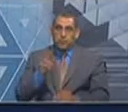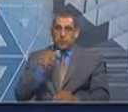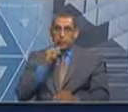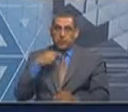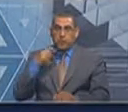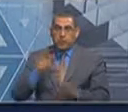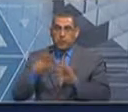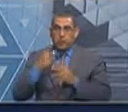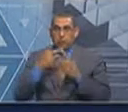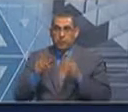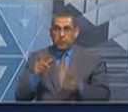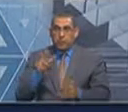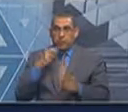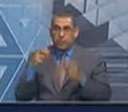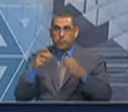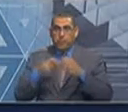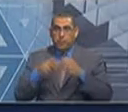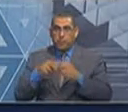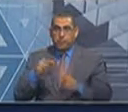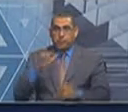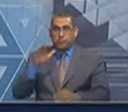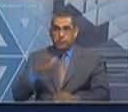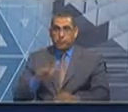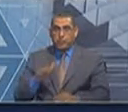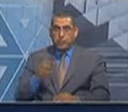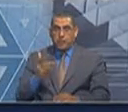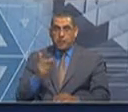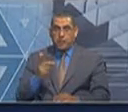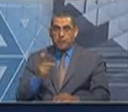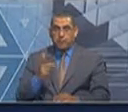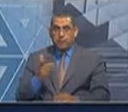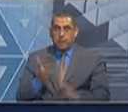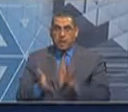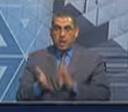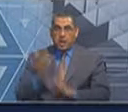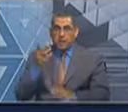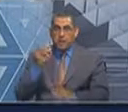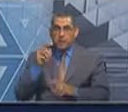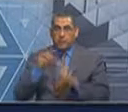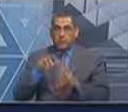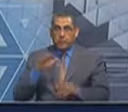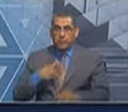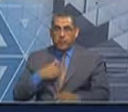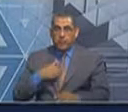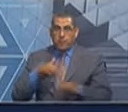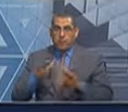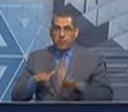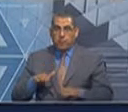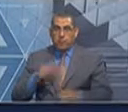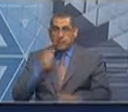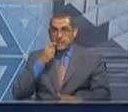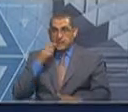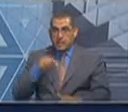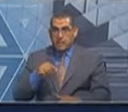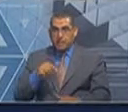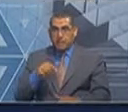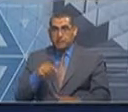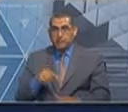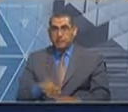إقامة هذه المعارض. نسب التخفيضات بتصل إلى أكثر من 30%. إحنا موجودين السنة دي في 12